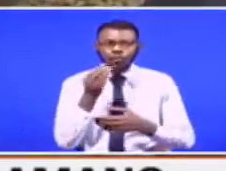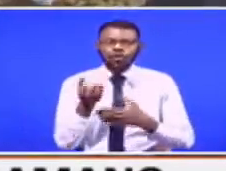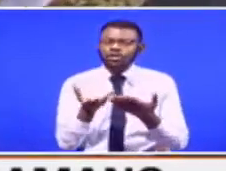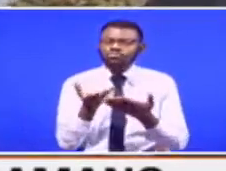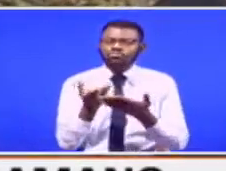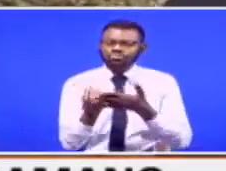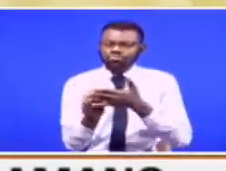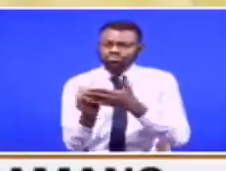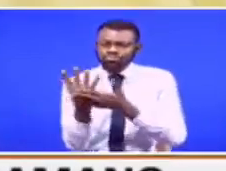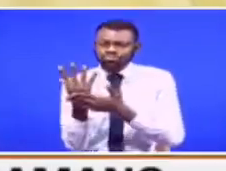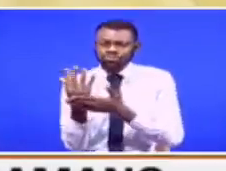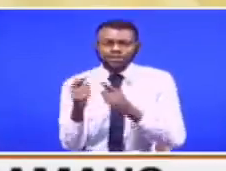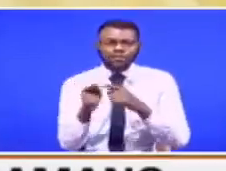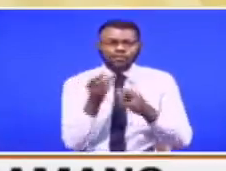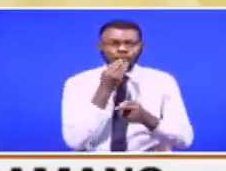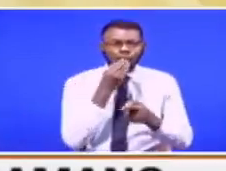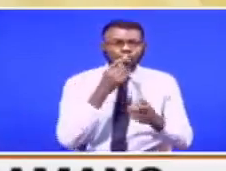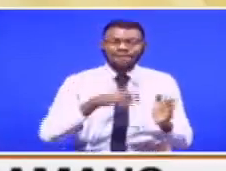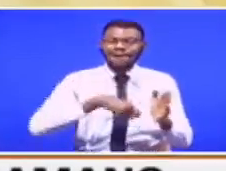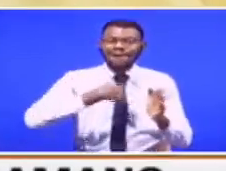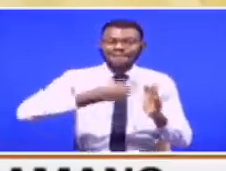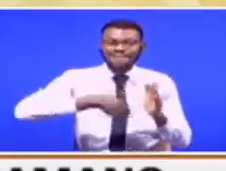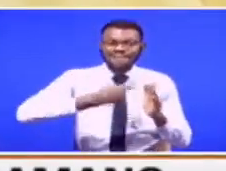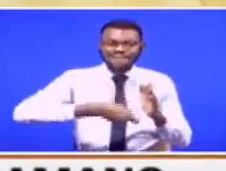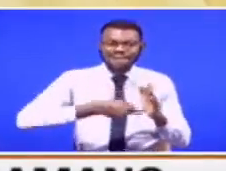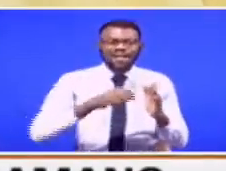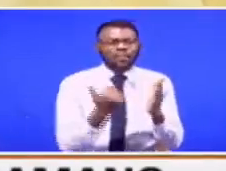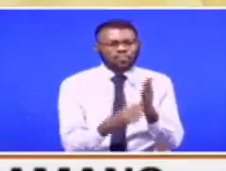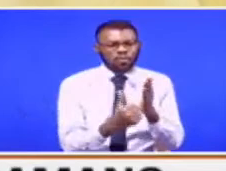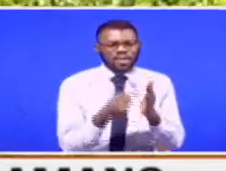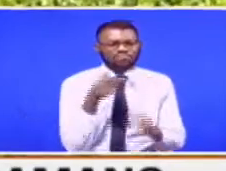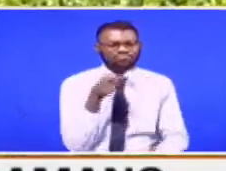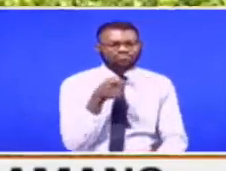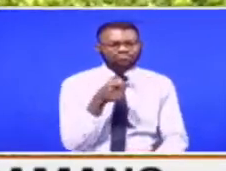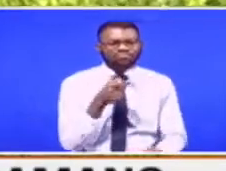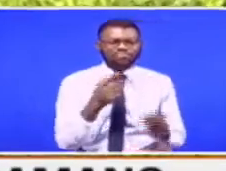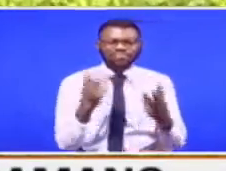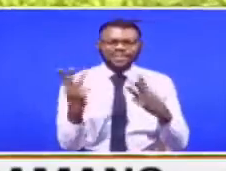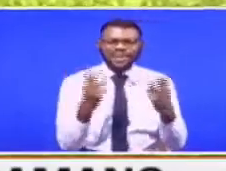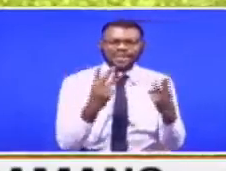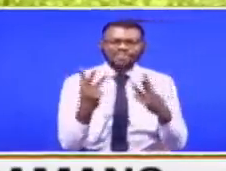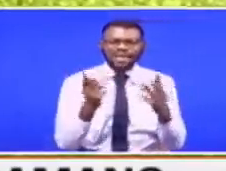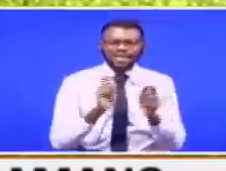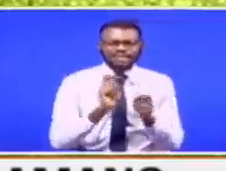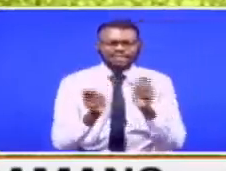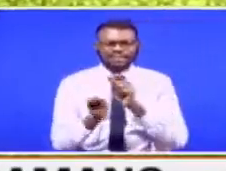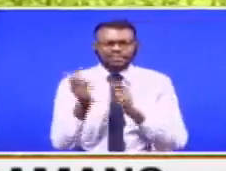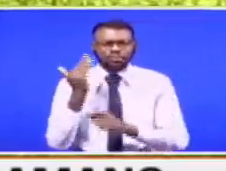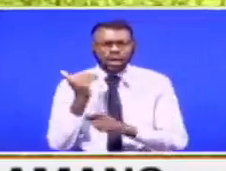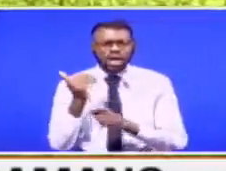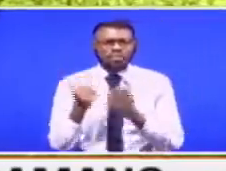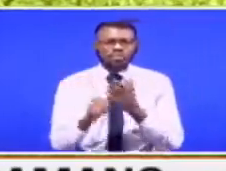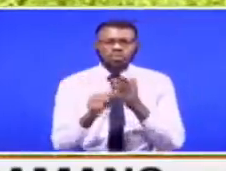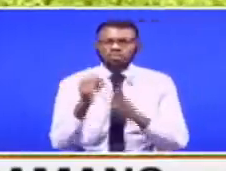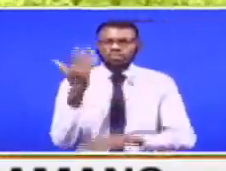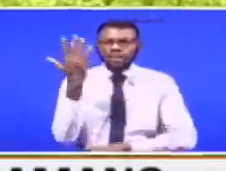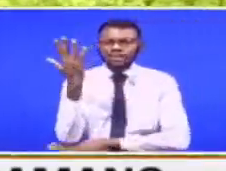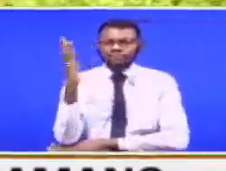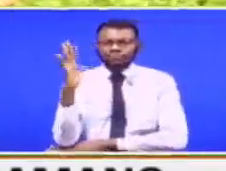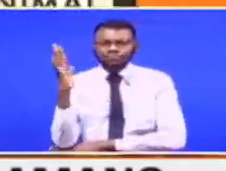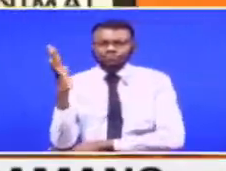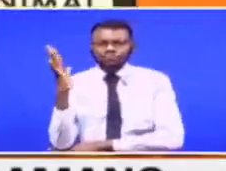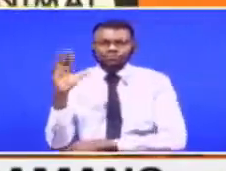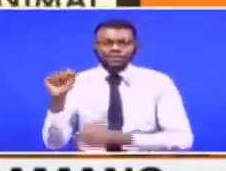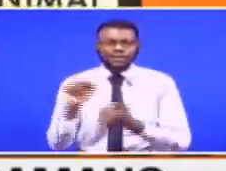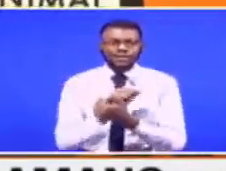kwa kiwango kikubwa ukitajwa kama chanzo cha mabadiliko ya hali ya hewa duniani kwa kuwa huchangia uharibifu wa misitu. Most of the